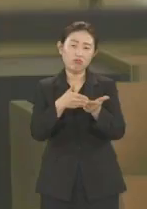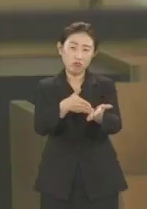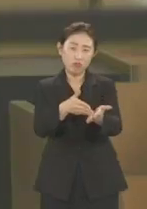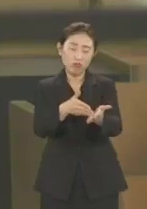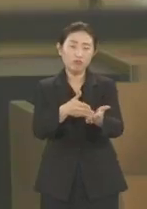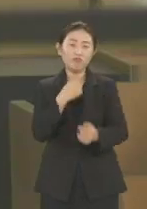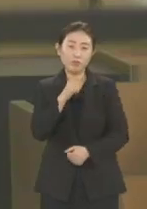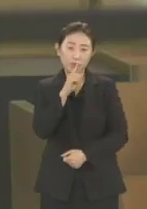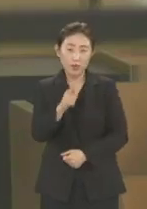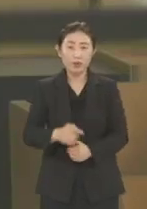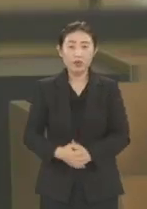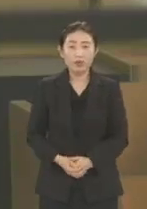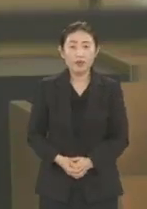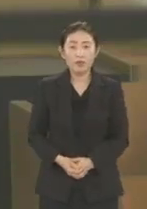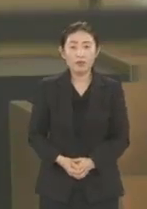있다고 강조했습니다